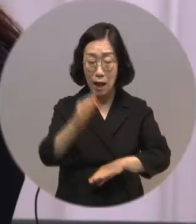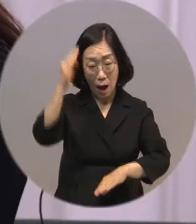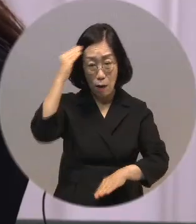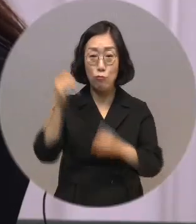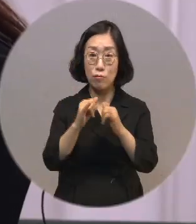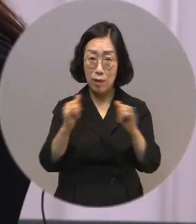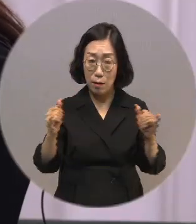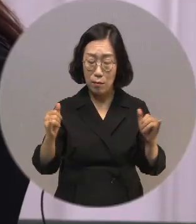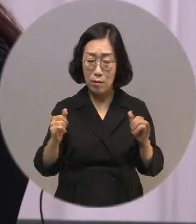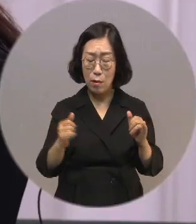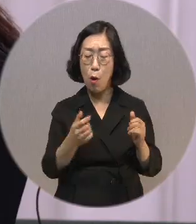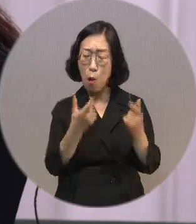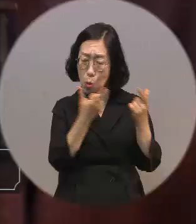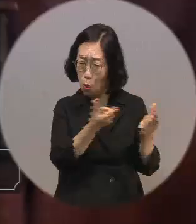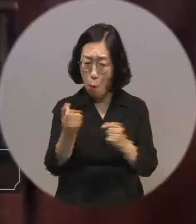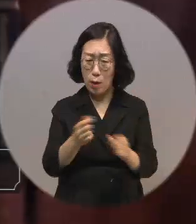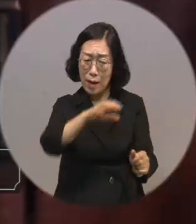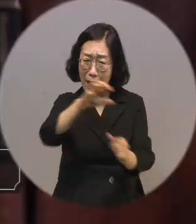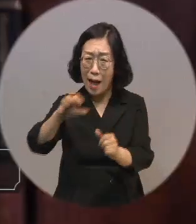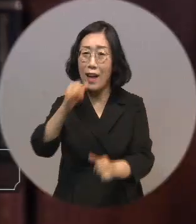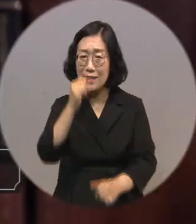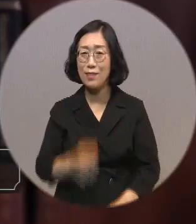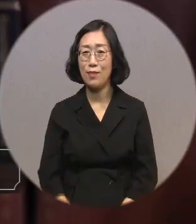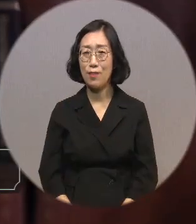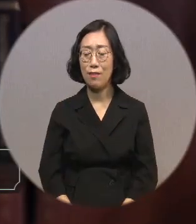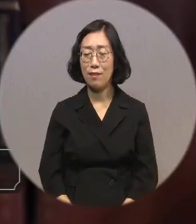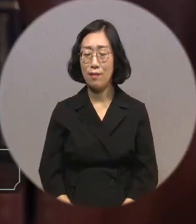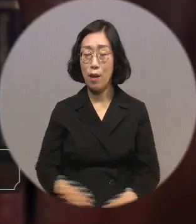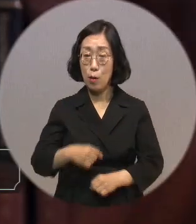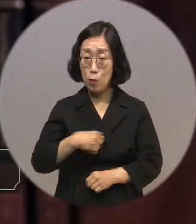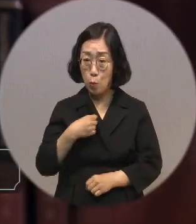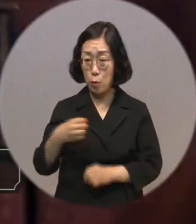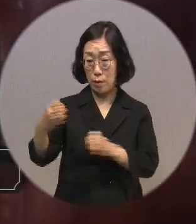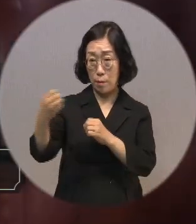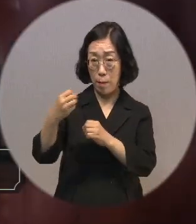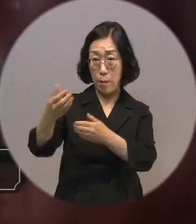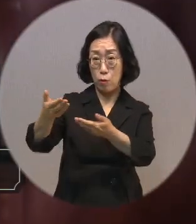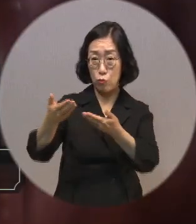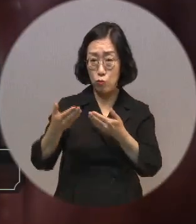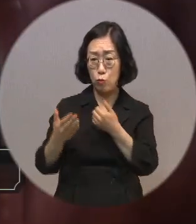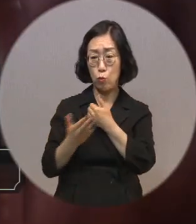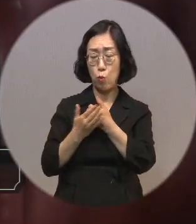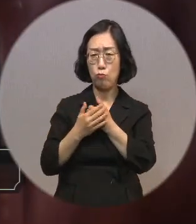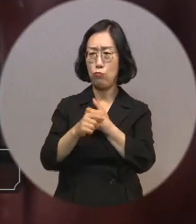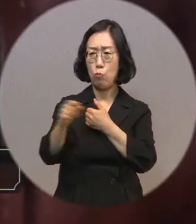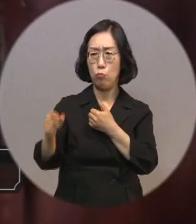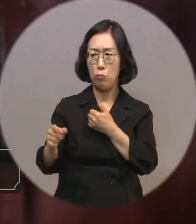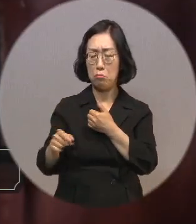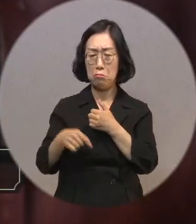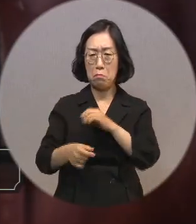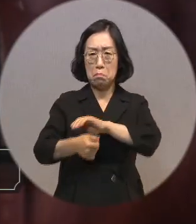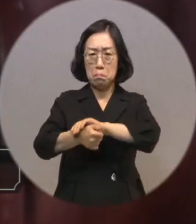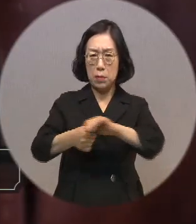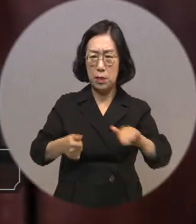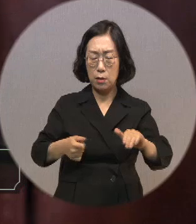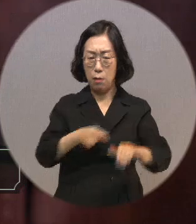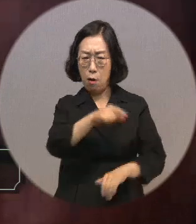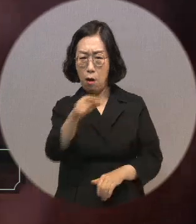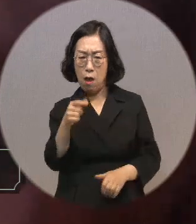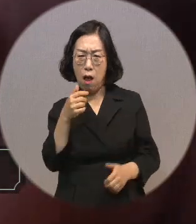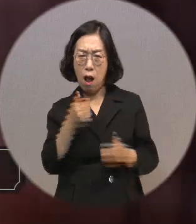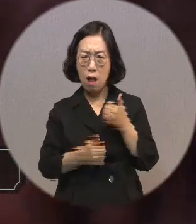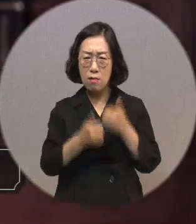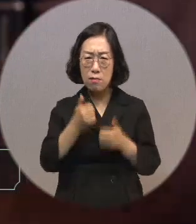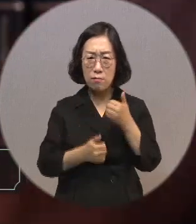당한단 말이야. 근데 그거를 얘기해 줄 수 있는 주변 동료가 없다 보니까 이 사람이 주눅 들고 그러면 갈등이 생기고